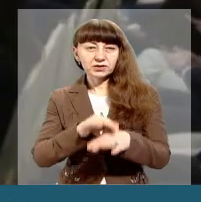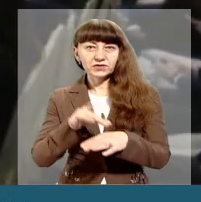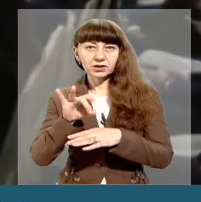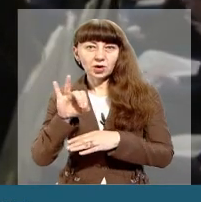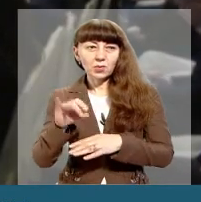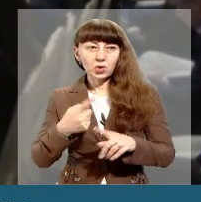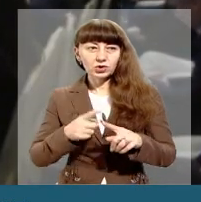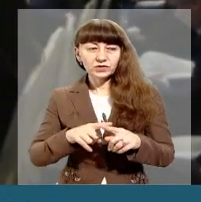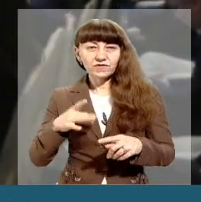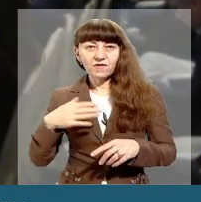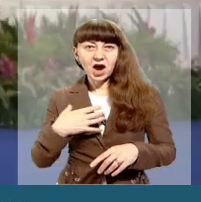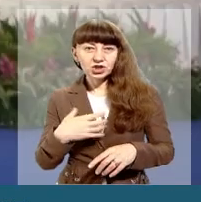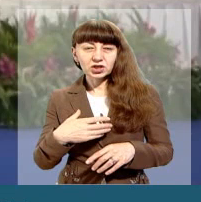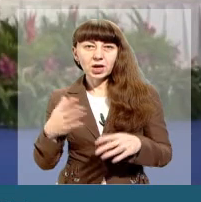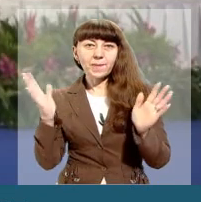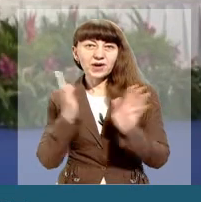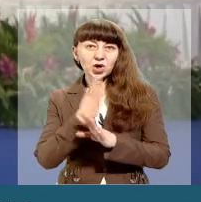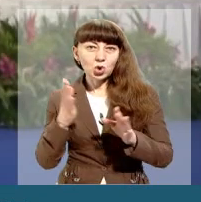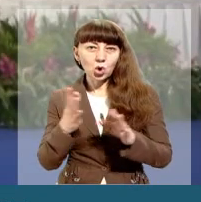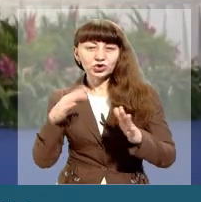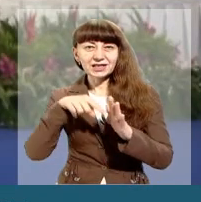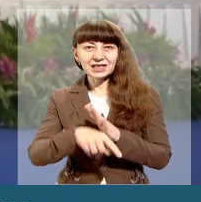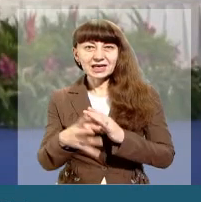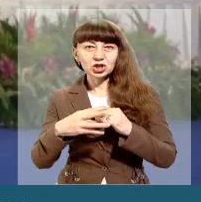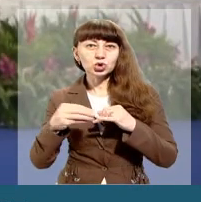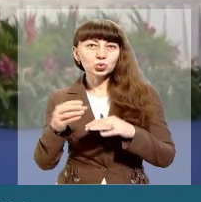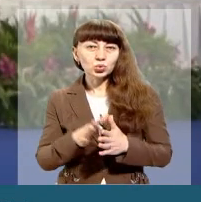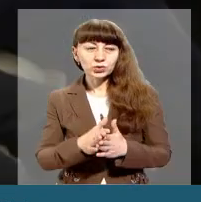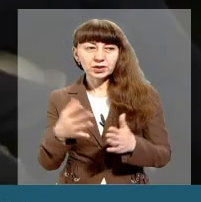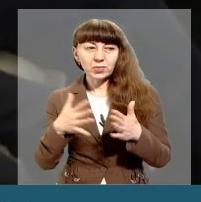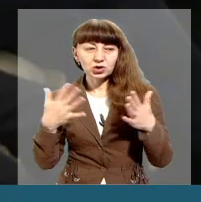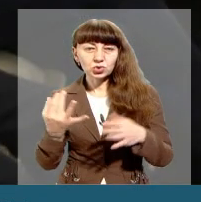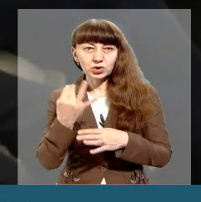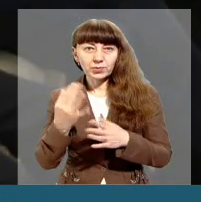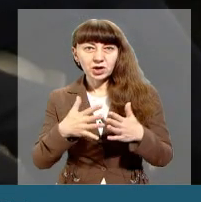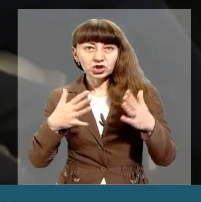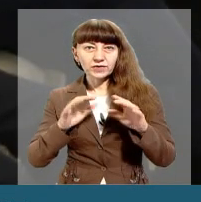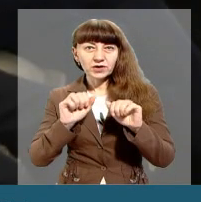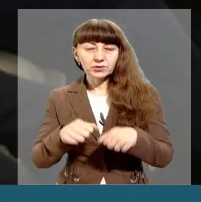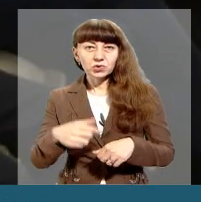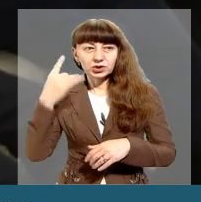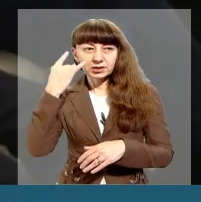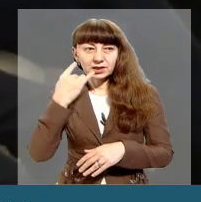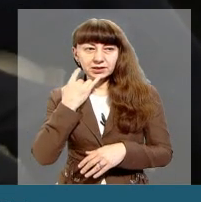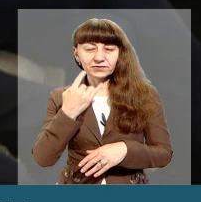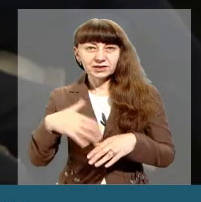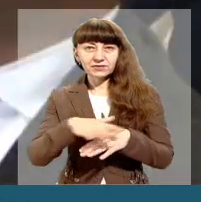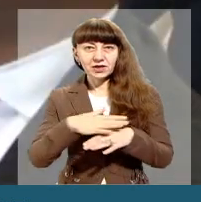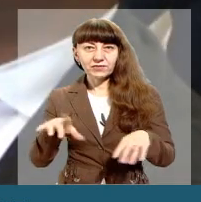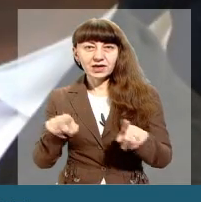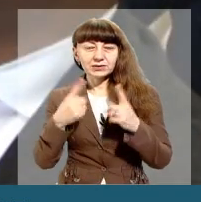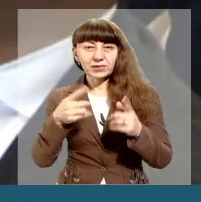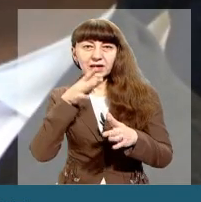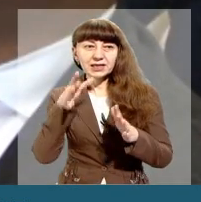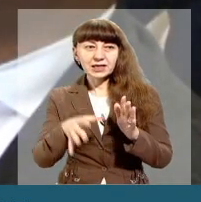критически важного сырья и природных ресурсов, отмечая растущий интерес к огромному потенциалу нашей страны в области